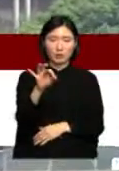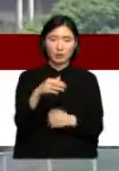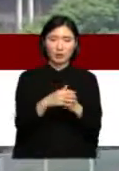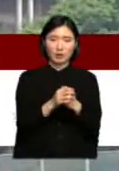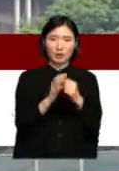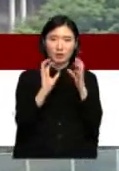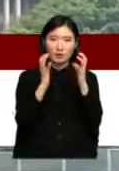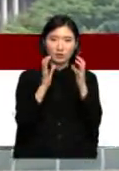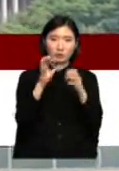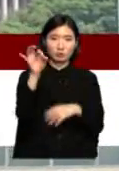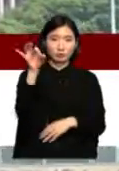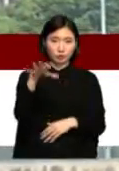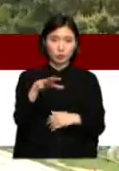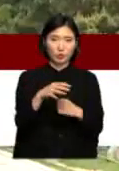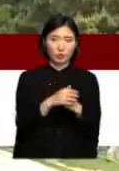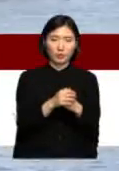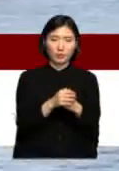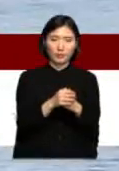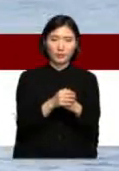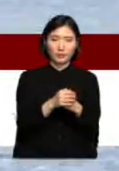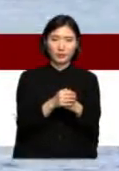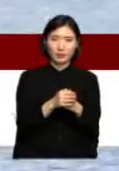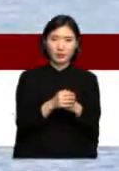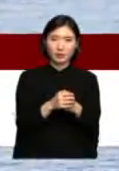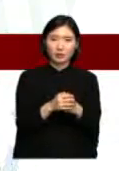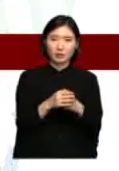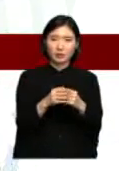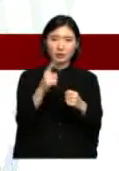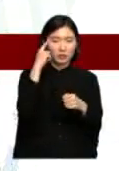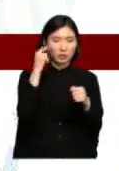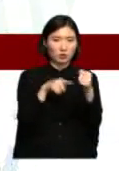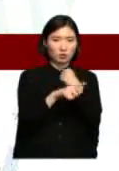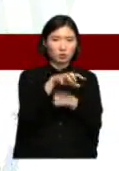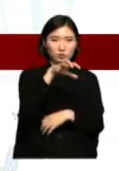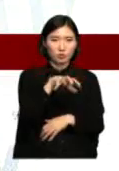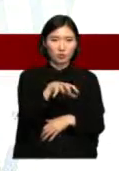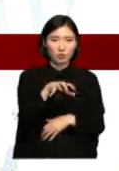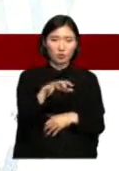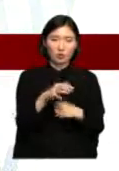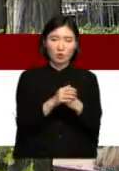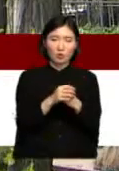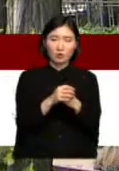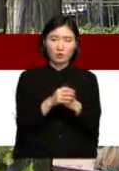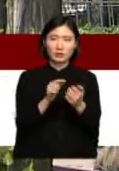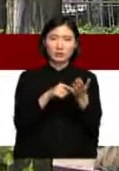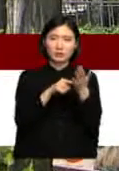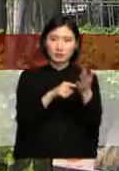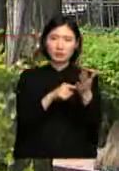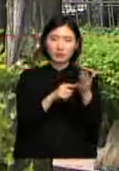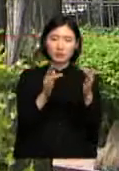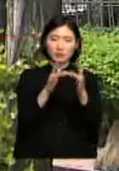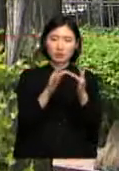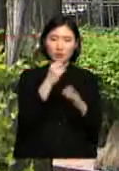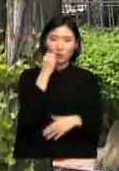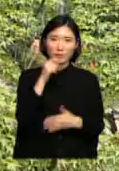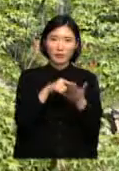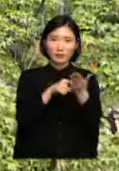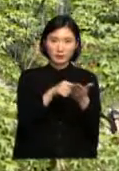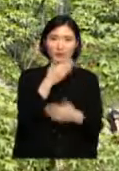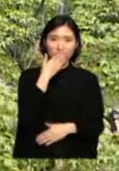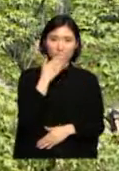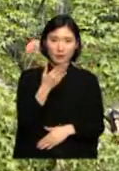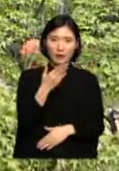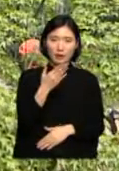경우 무료입니다 컬처 앤 로드 문화유산 활용 연구소의 전화로 신청하거나 인터넷 홈페이지를 통해 신청할 수 있고